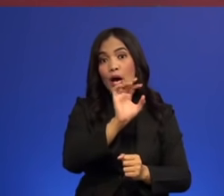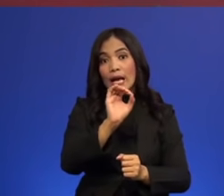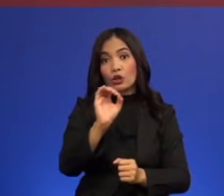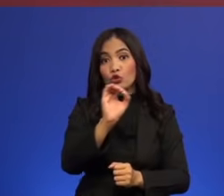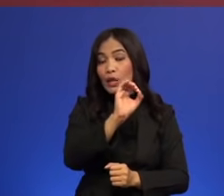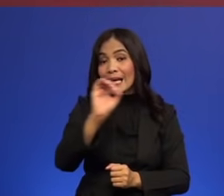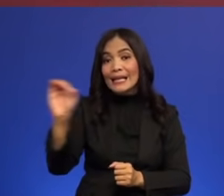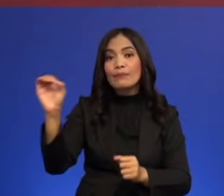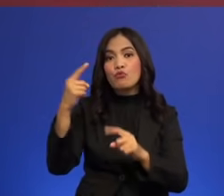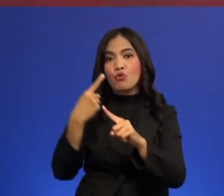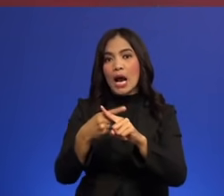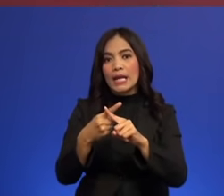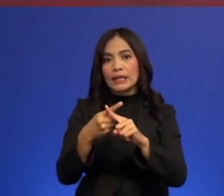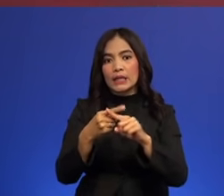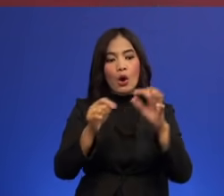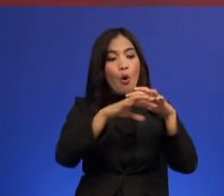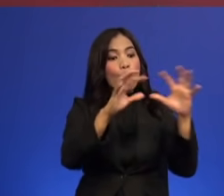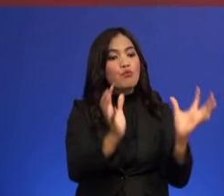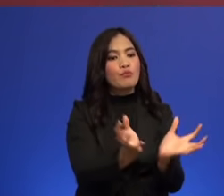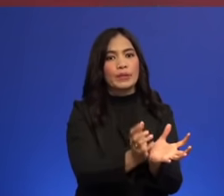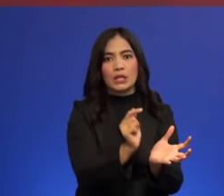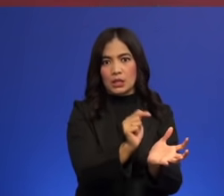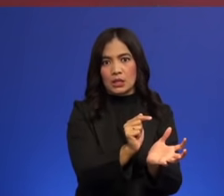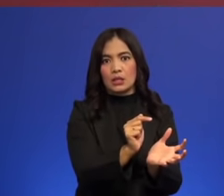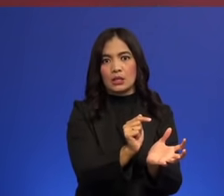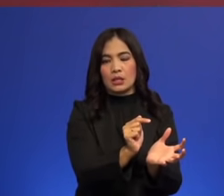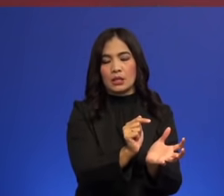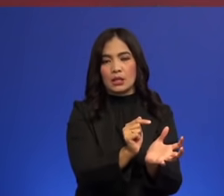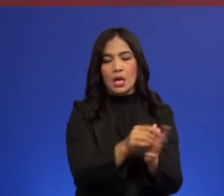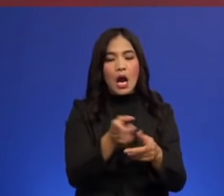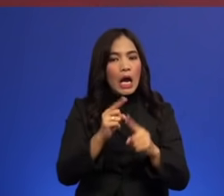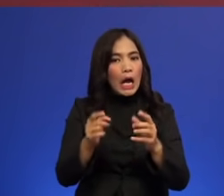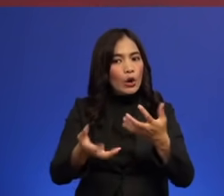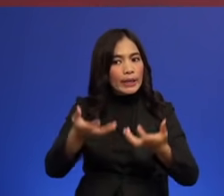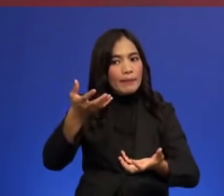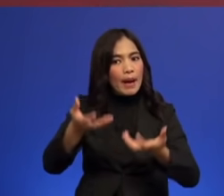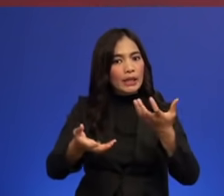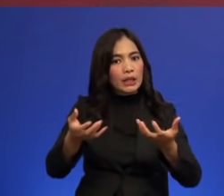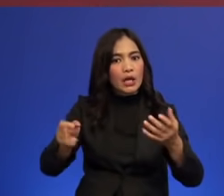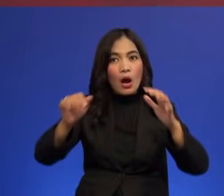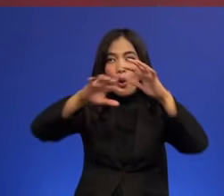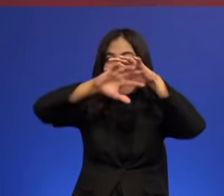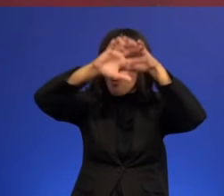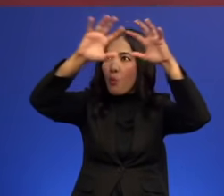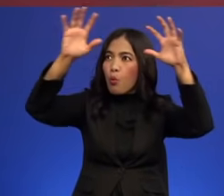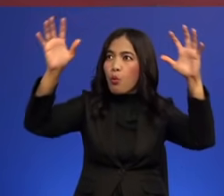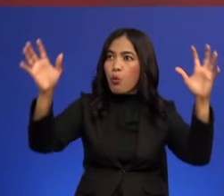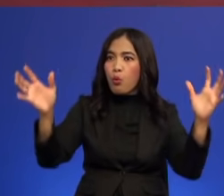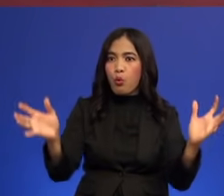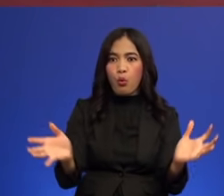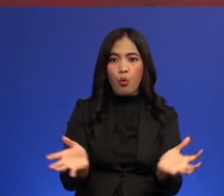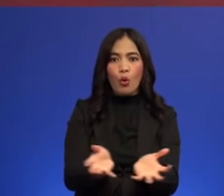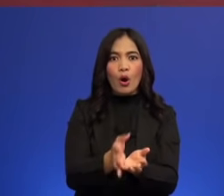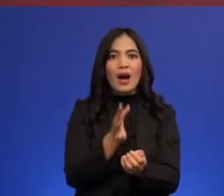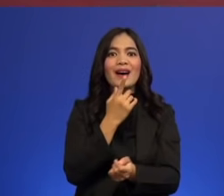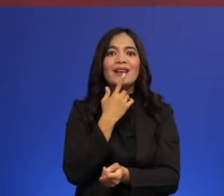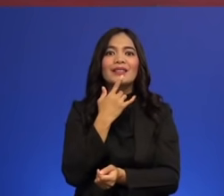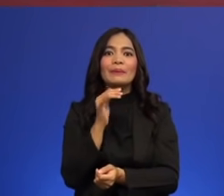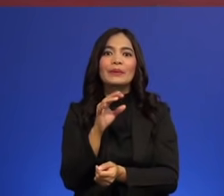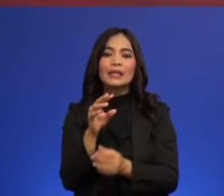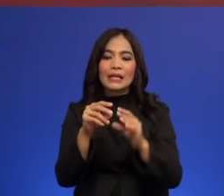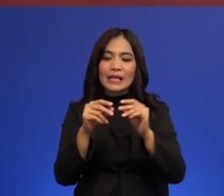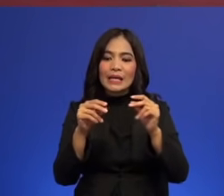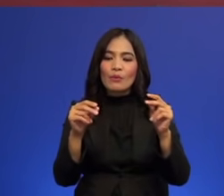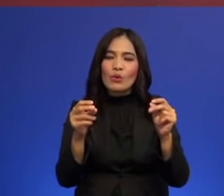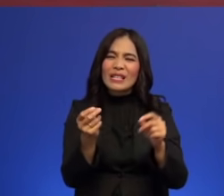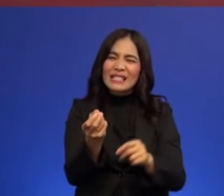200.000 kali bumi. Jadi kalau kita dibandingkan jagat raya ini, kita seperti debu.